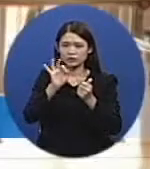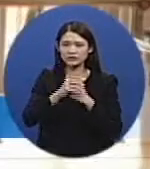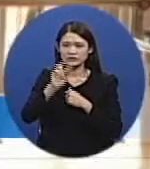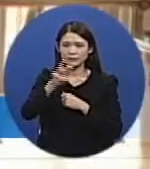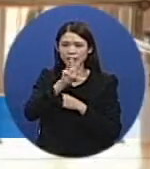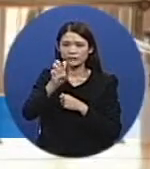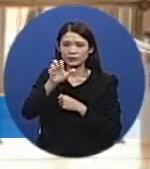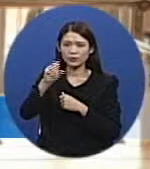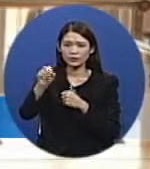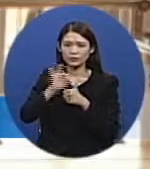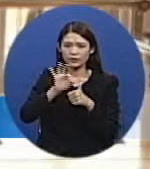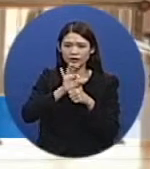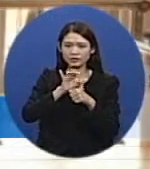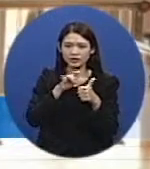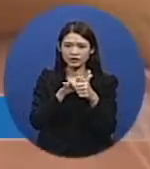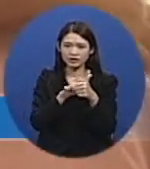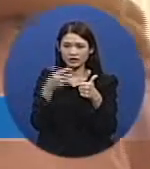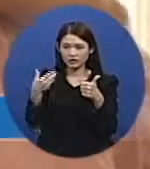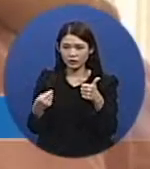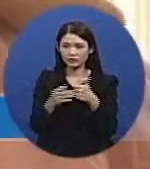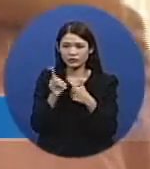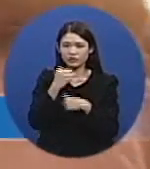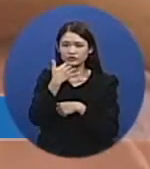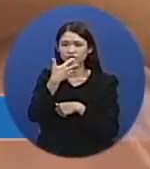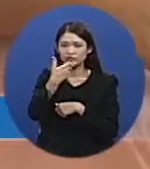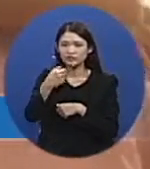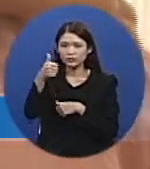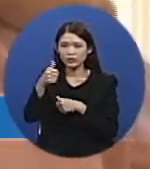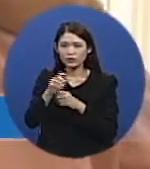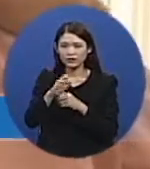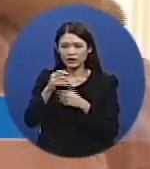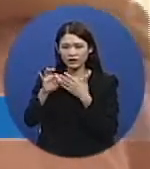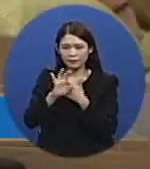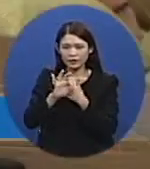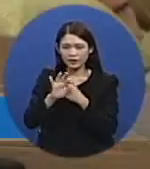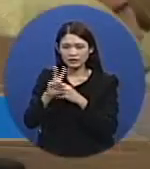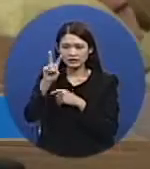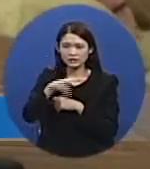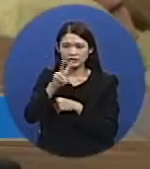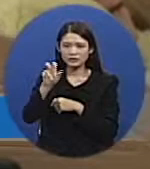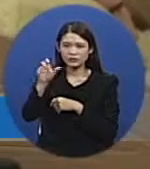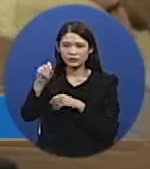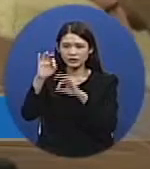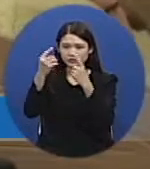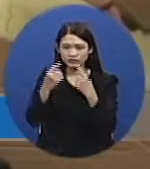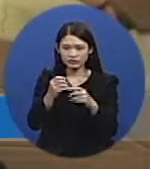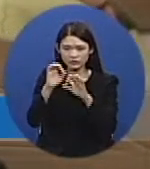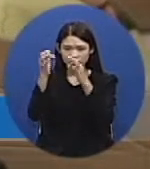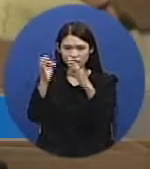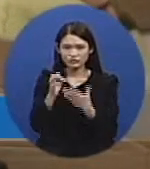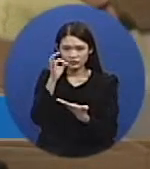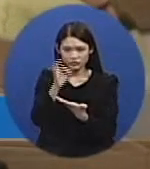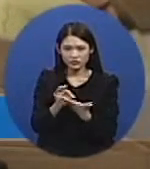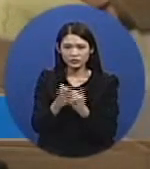천 원을 받던 장애인 A씨의 경우 65세가 되면 221만 2천 원이 감액돼 114만 원을 받게